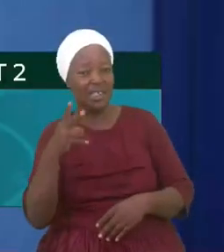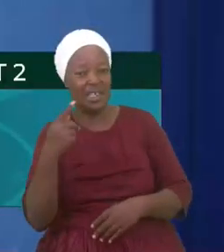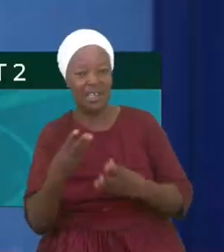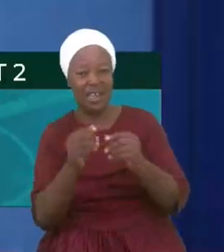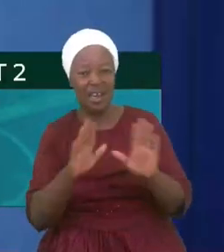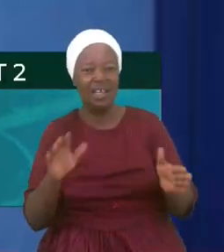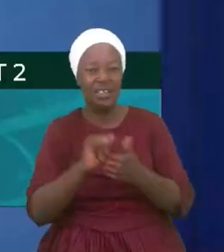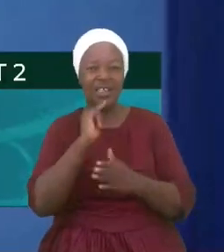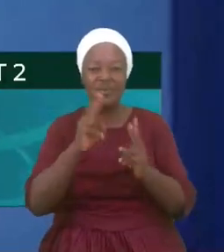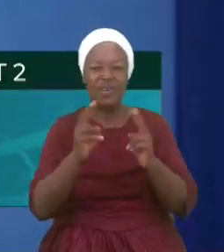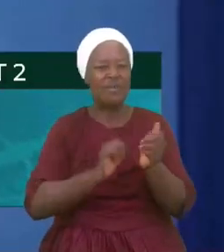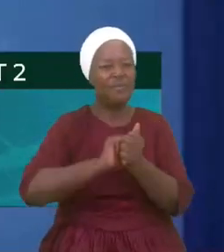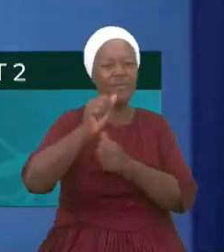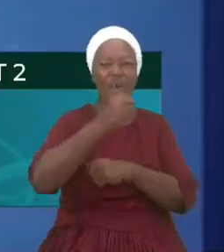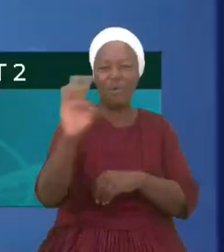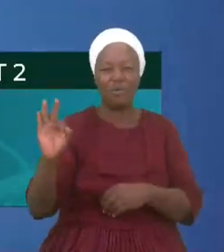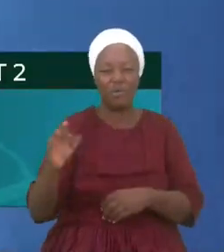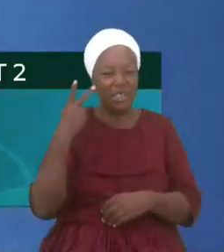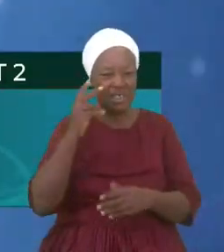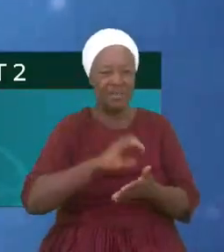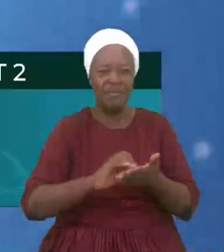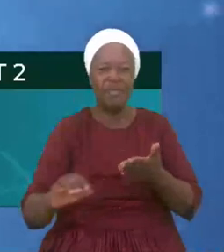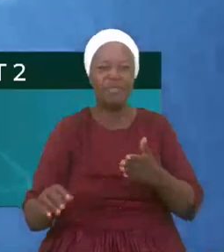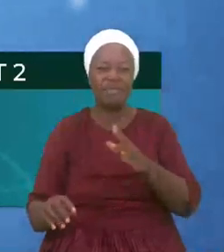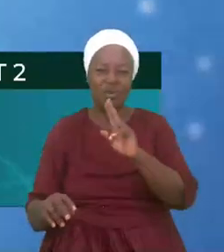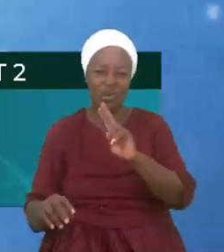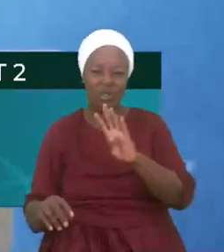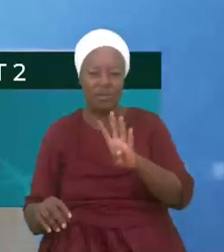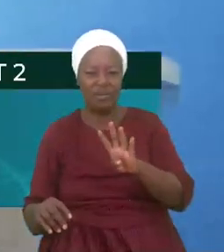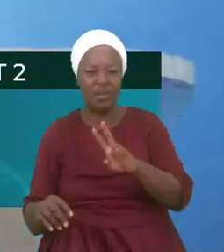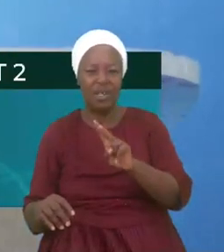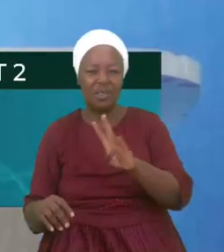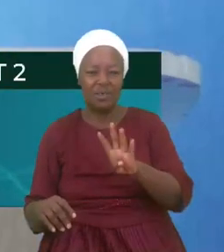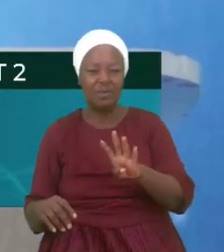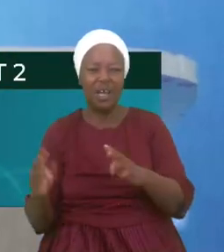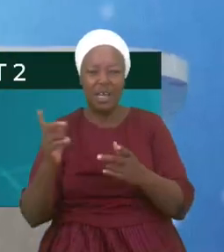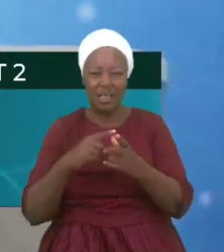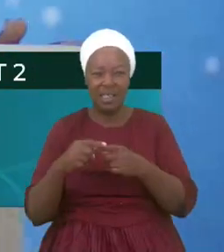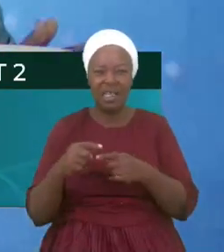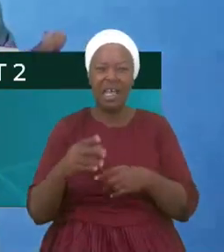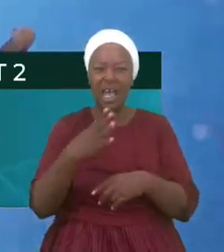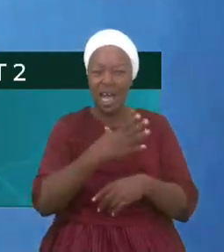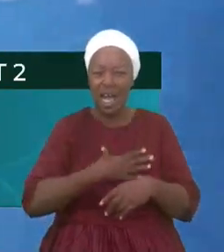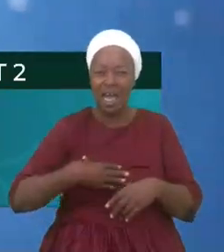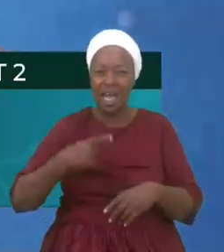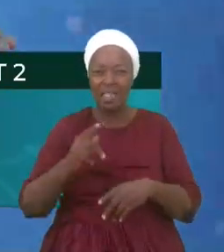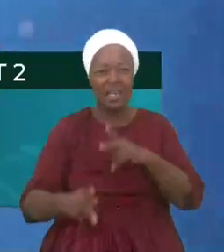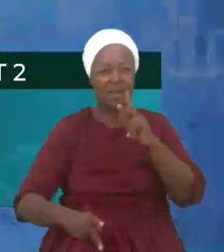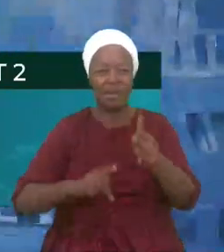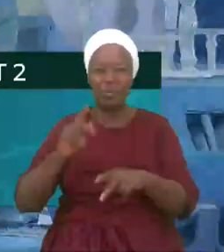contempleront le pays dans toute son étendue mais n'avoir le verset 24 verset